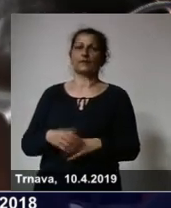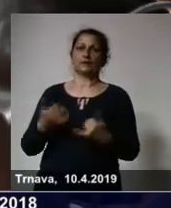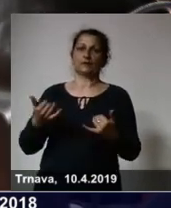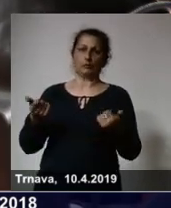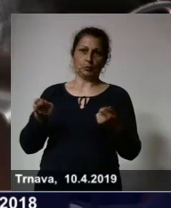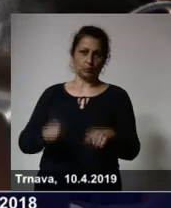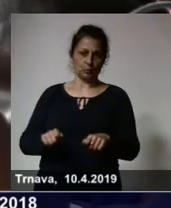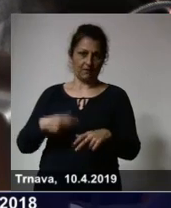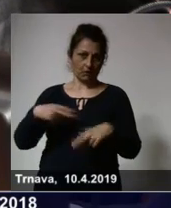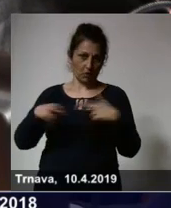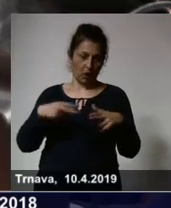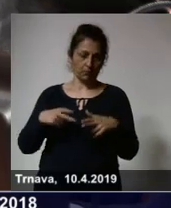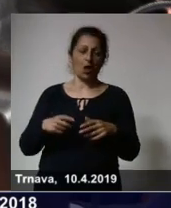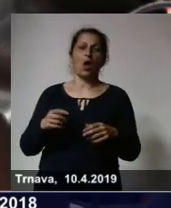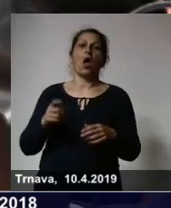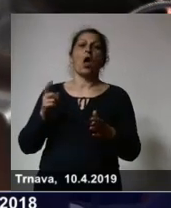Uzatváram rozpravu bodom číslo C.